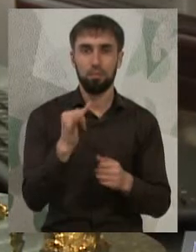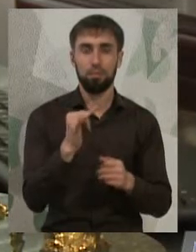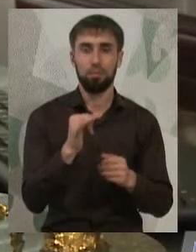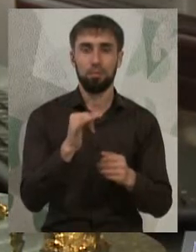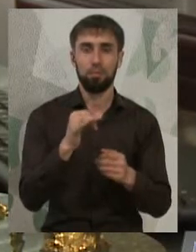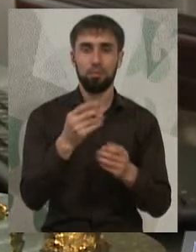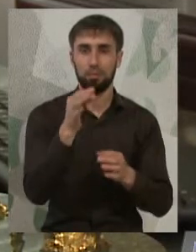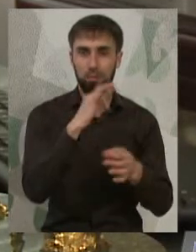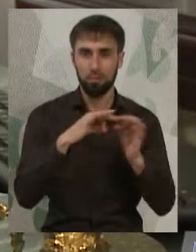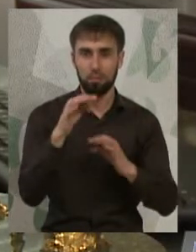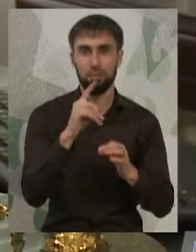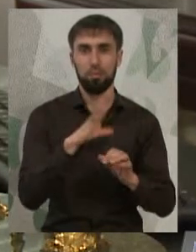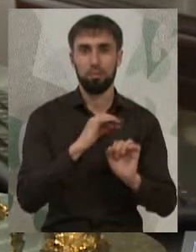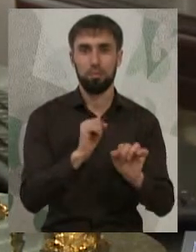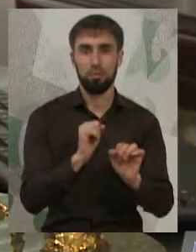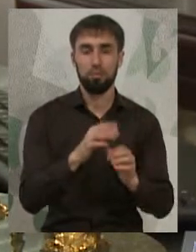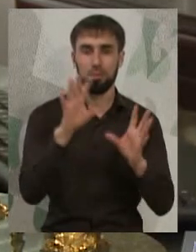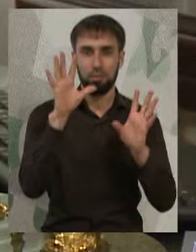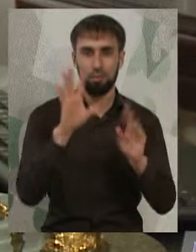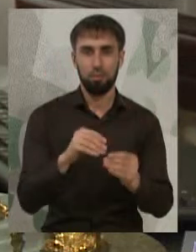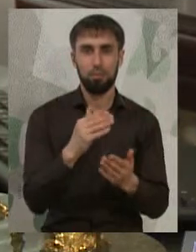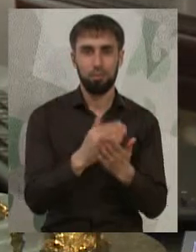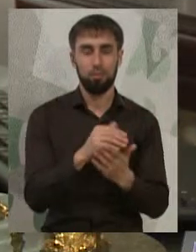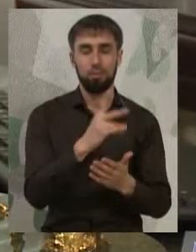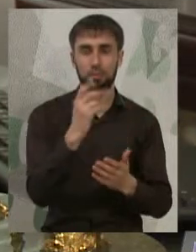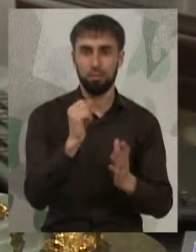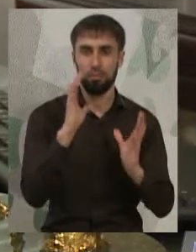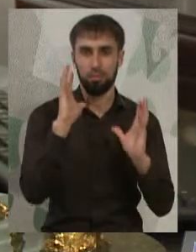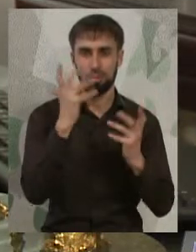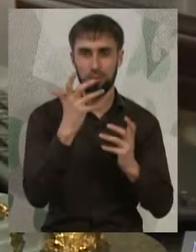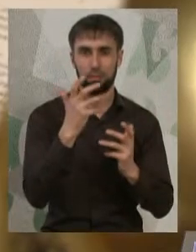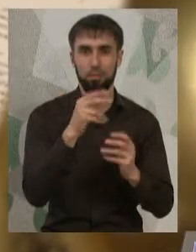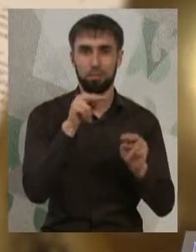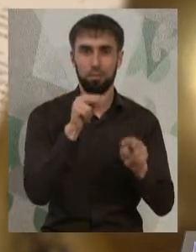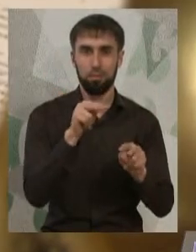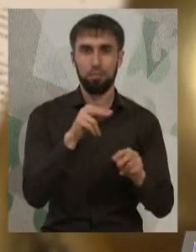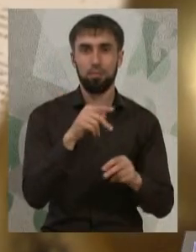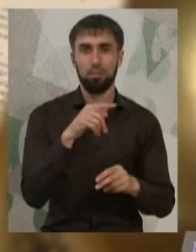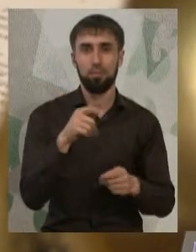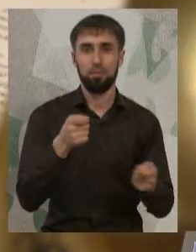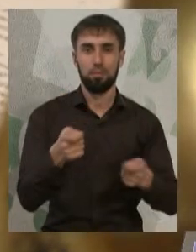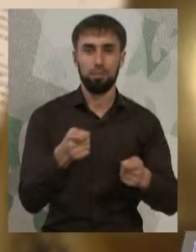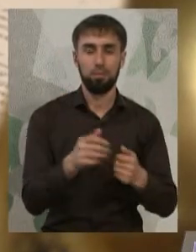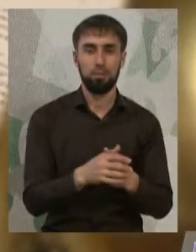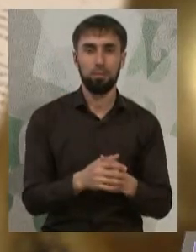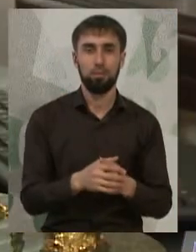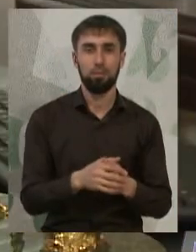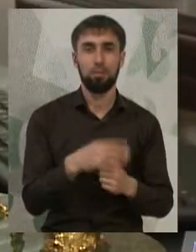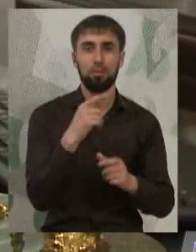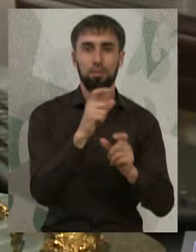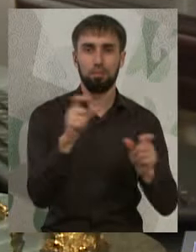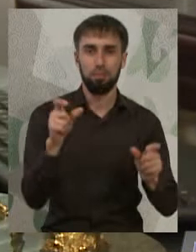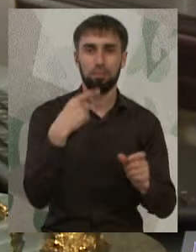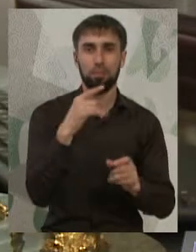лекарственными препаратами. Все находится на очень серьезном контроле правительства. Конечно же, люди утверждают, что вот